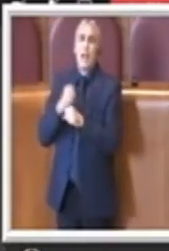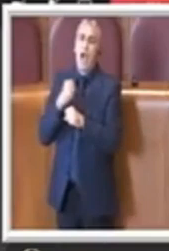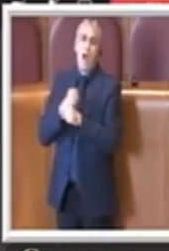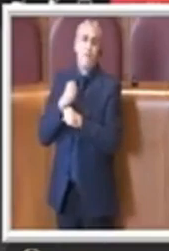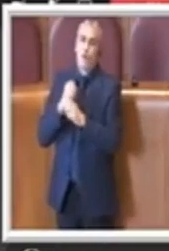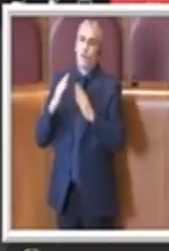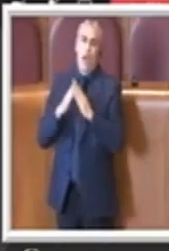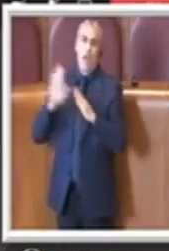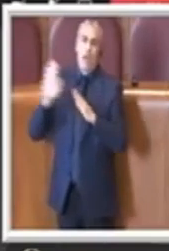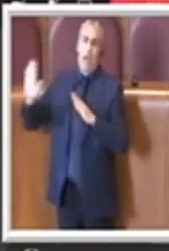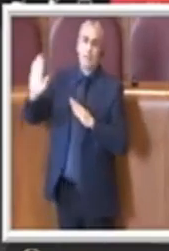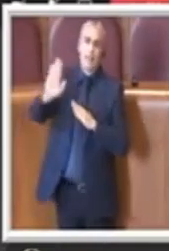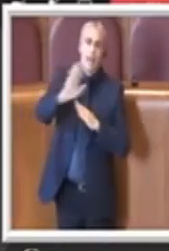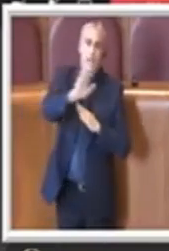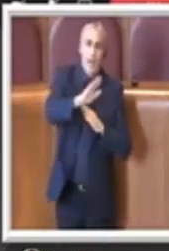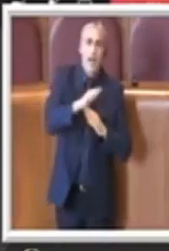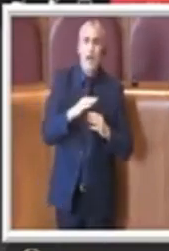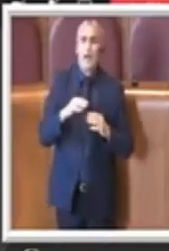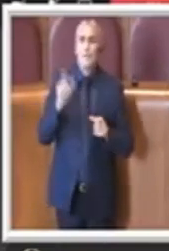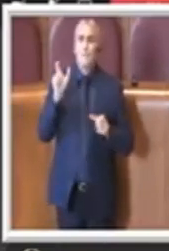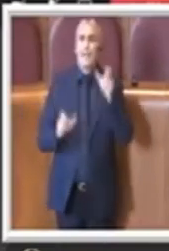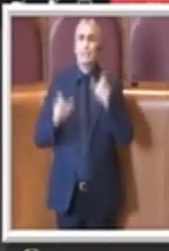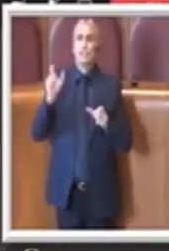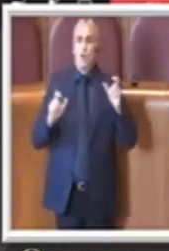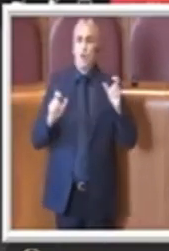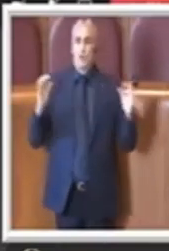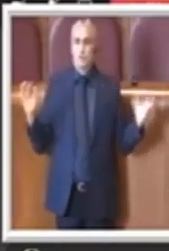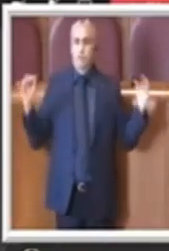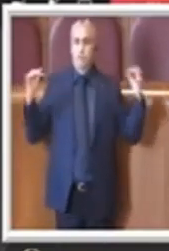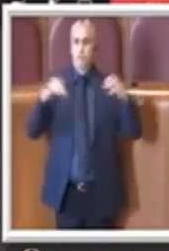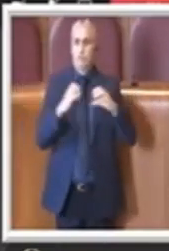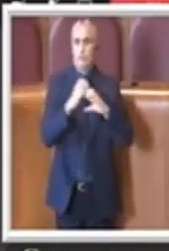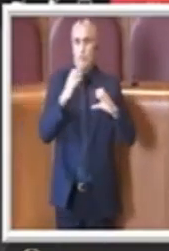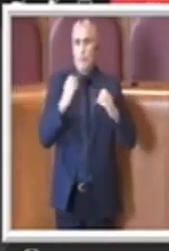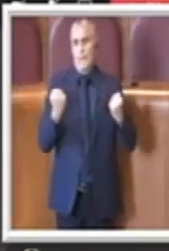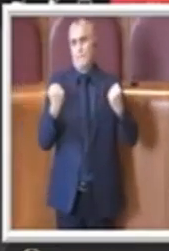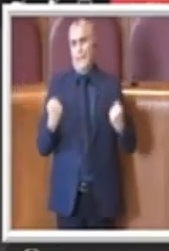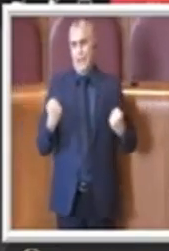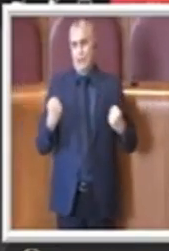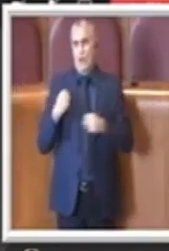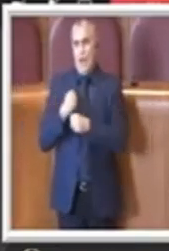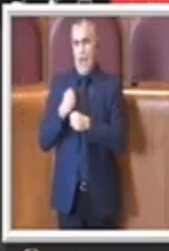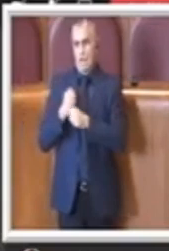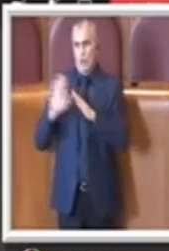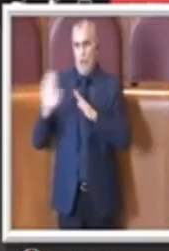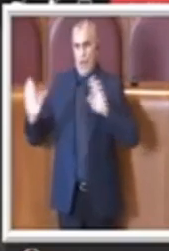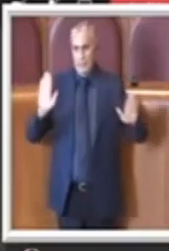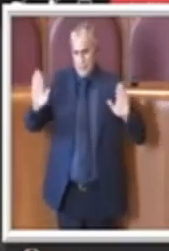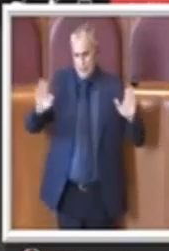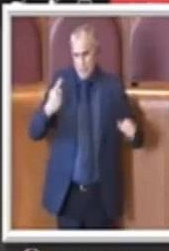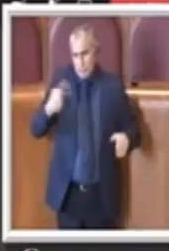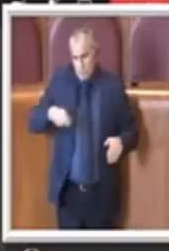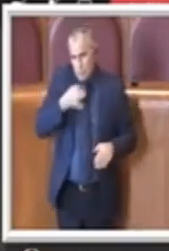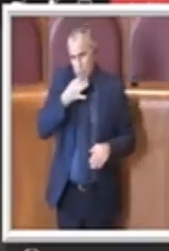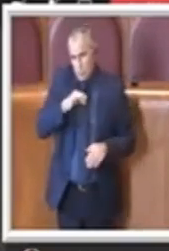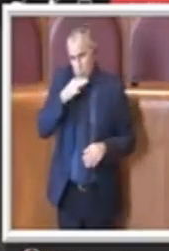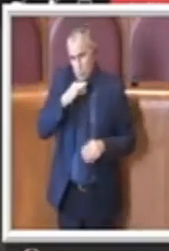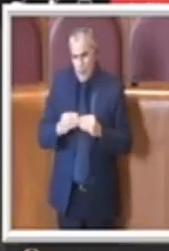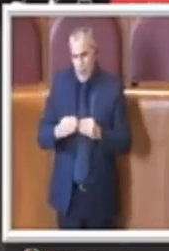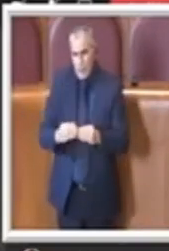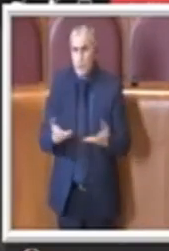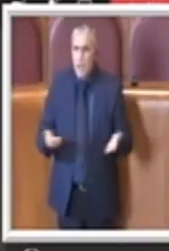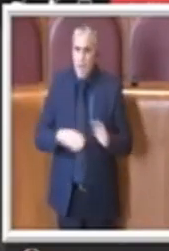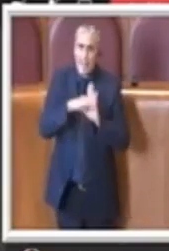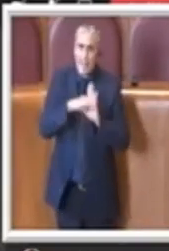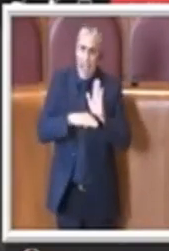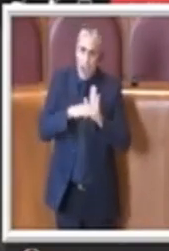nei nei mezzi sui suoi mezzi pubblici però ecco il piano urbano della mobilità sostenibile è un piano a